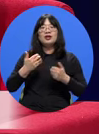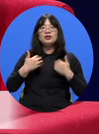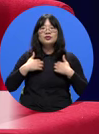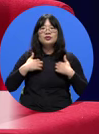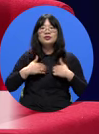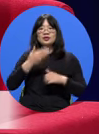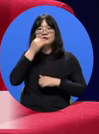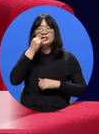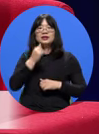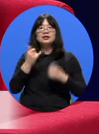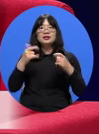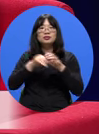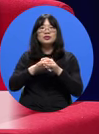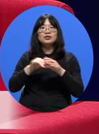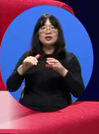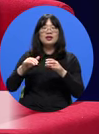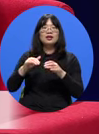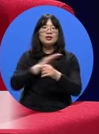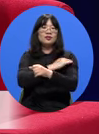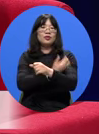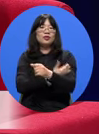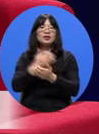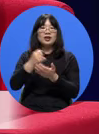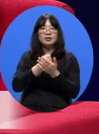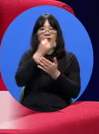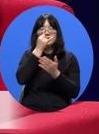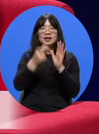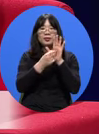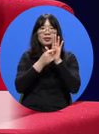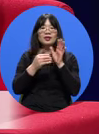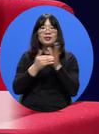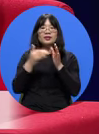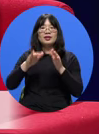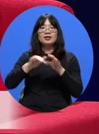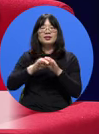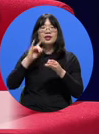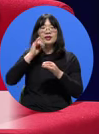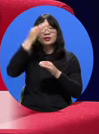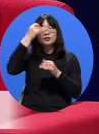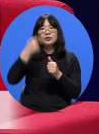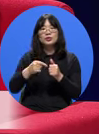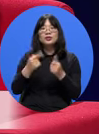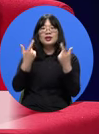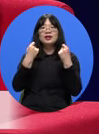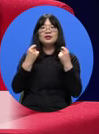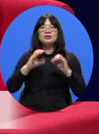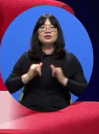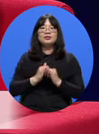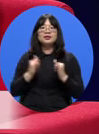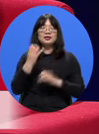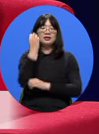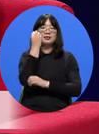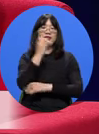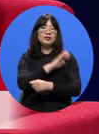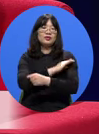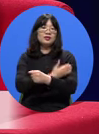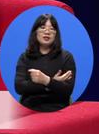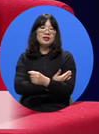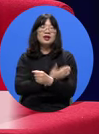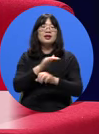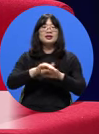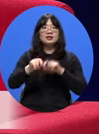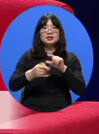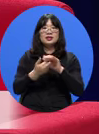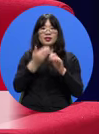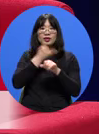있는 문화권이라는 권리를 가진다고 명시를 하고 있는데요. 이 문화예술 교육이란 이러한 국민들의 기본적인 권리를